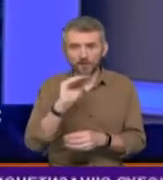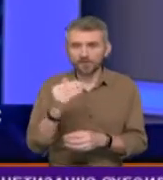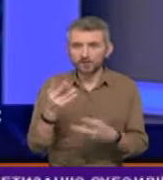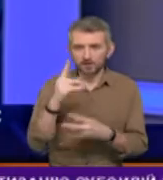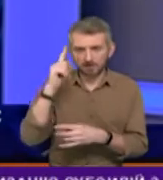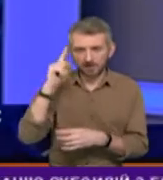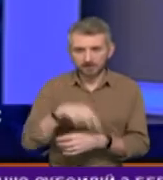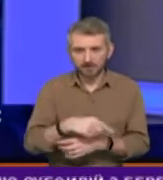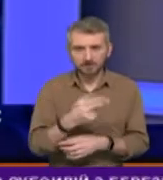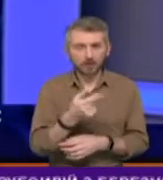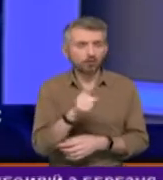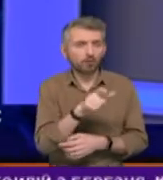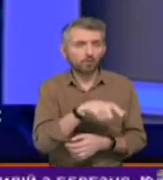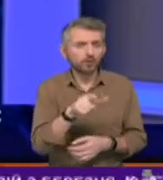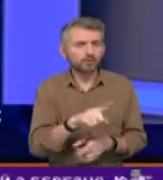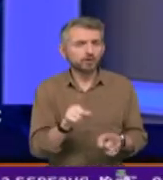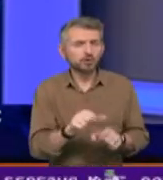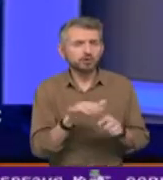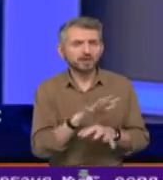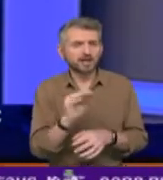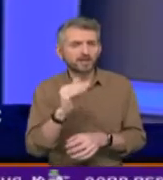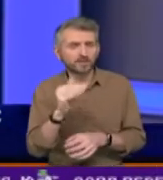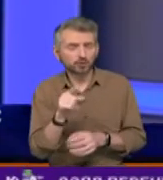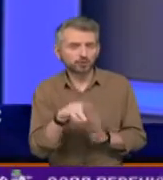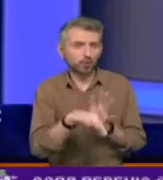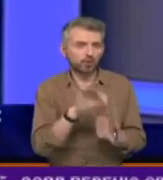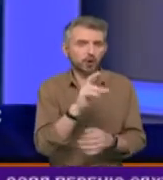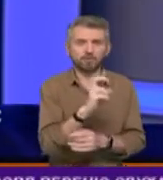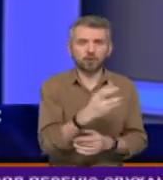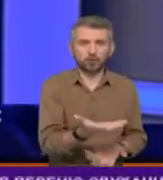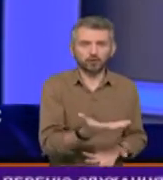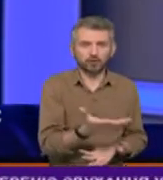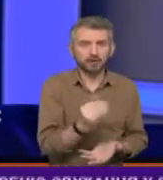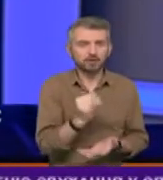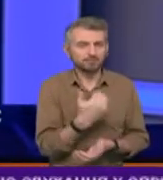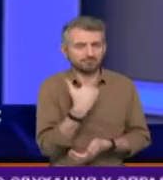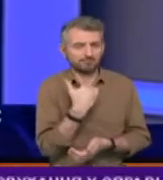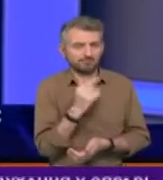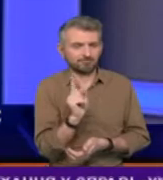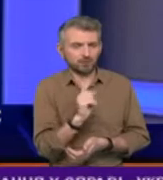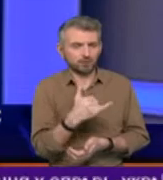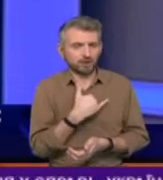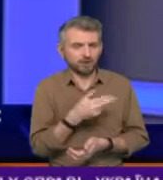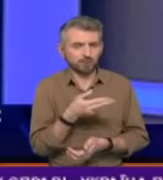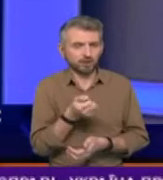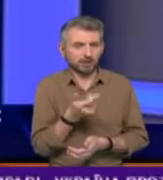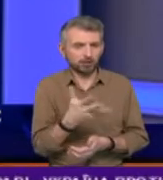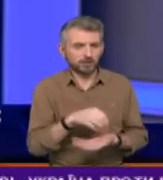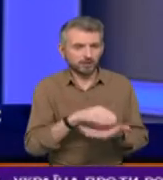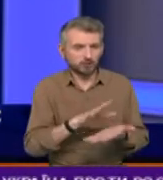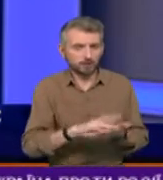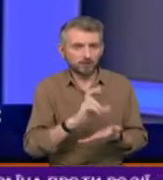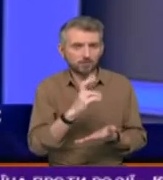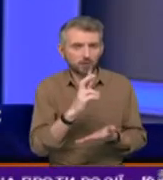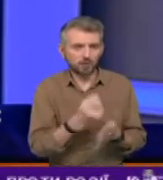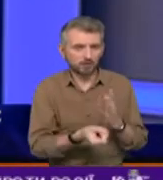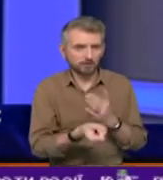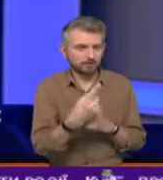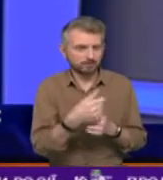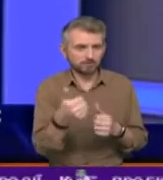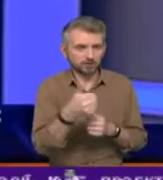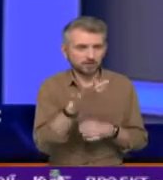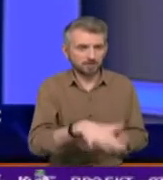і воно наразі не вирішено в повній мірі. Та на сьогоднішній день це ну мова ж не йде тільки про в нас угорці. Ми